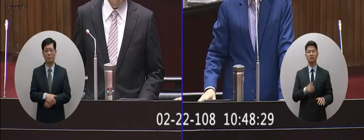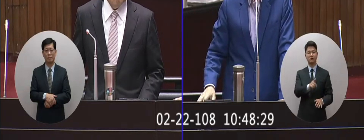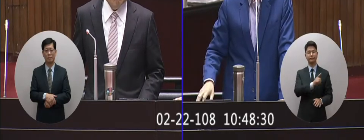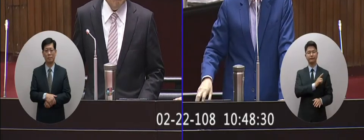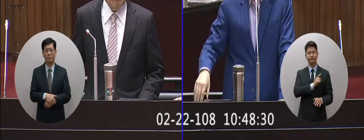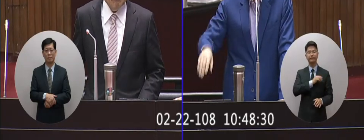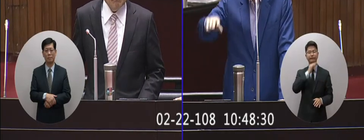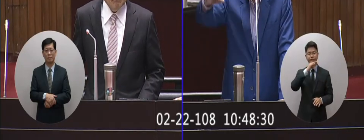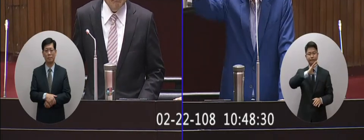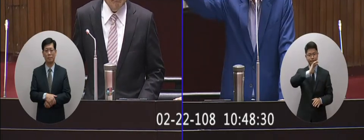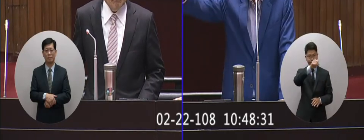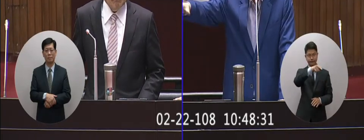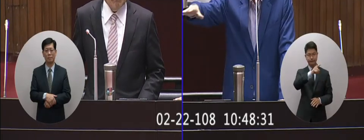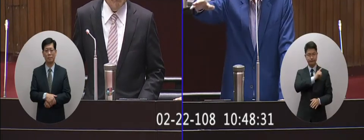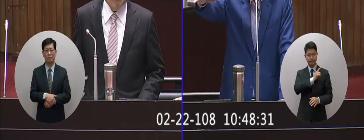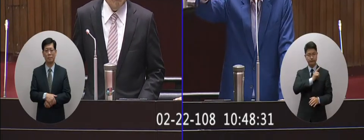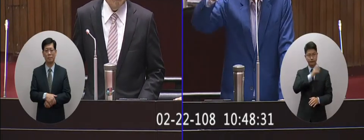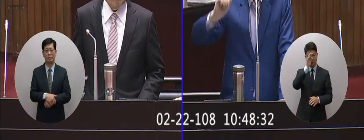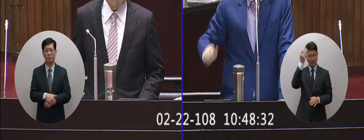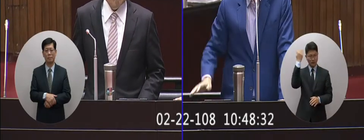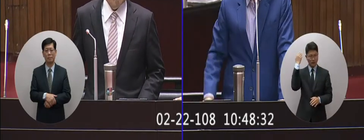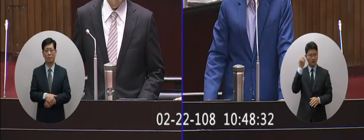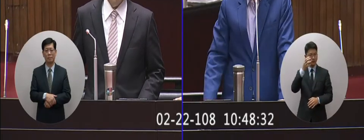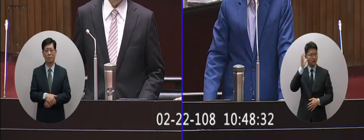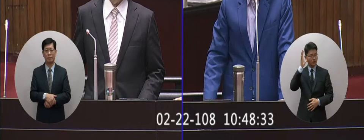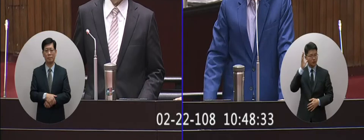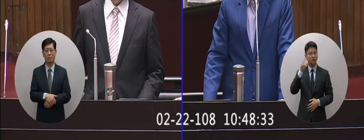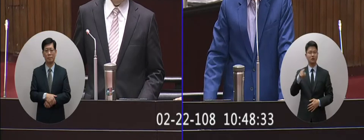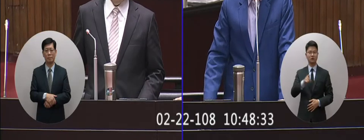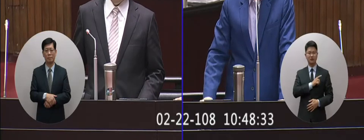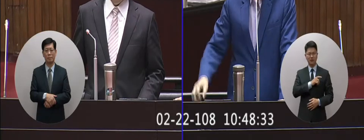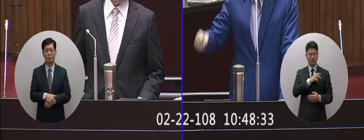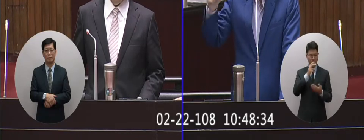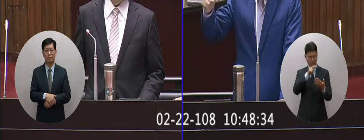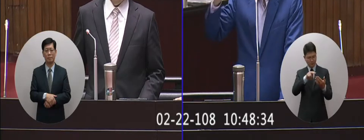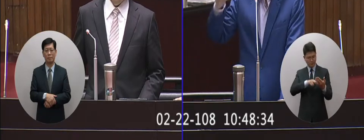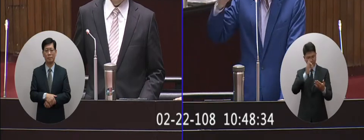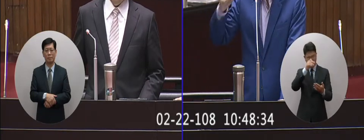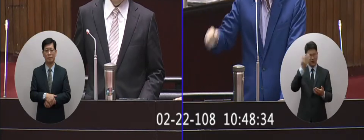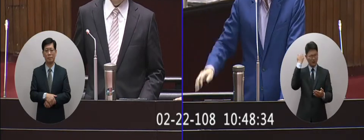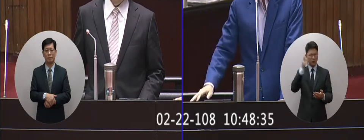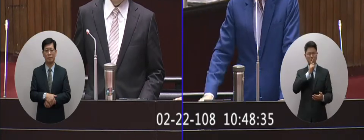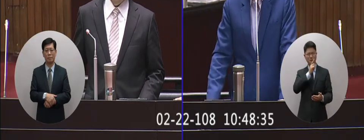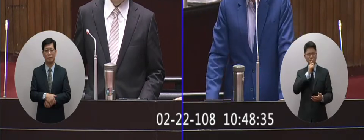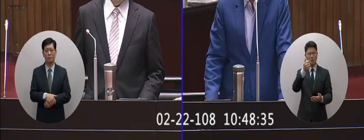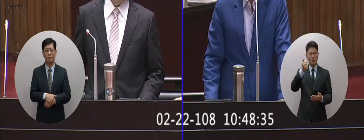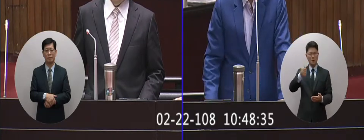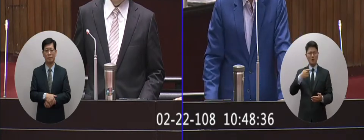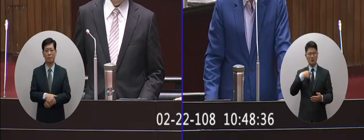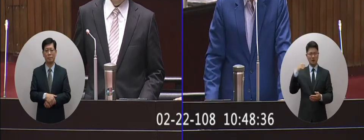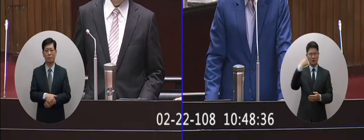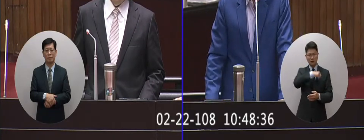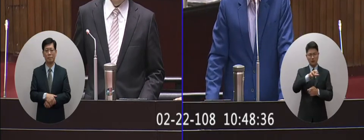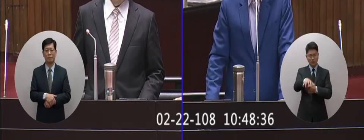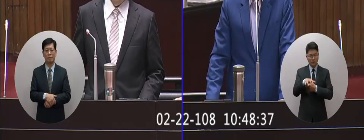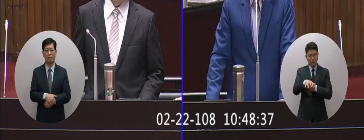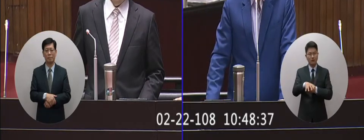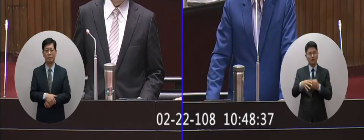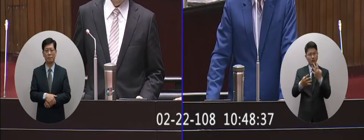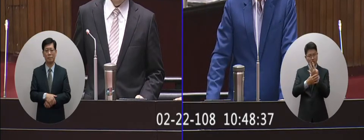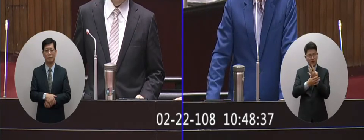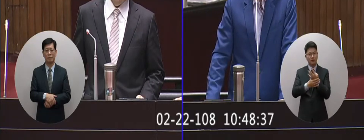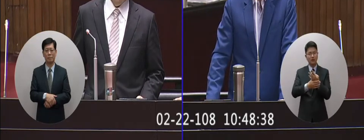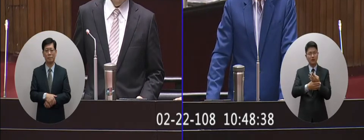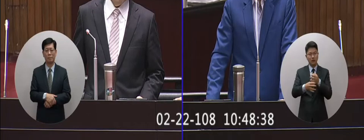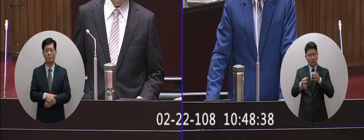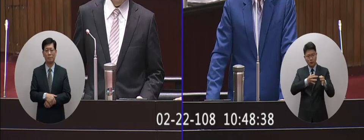天回去院长，你把那当时的新闻调出来看看就知道，哇，要怎么样，好像台湾的农业，我们的